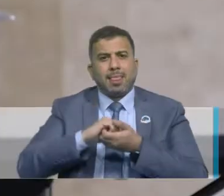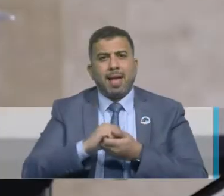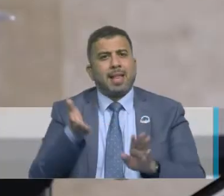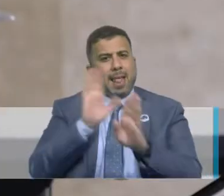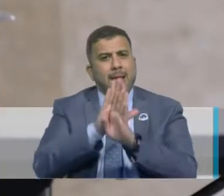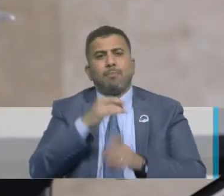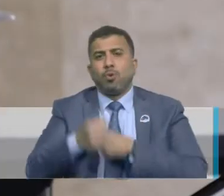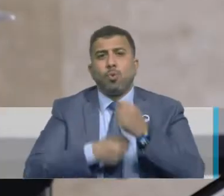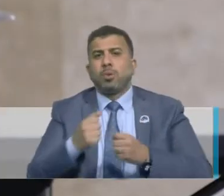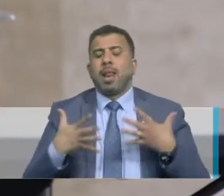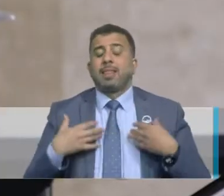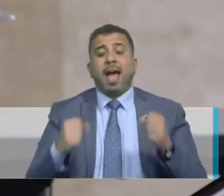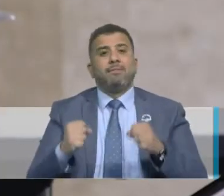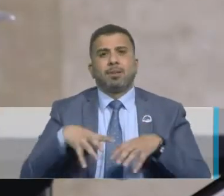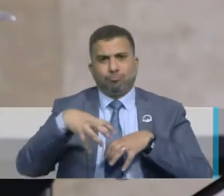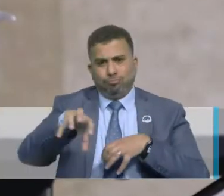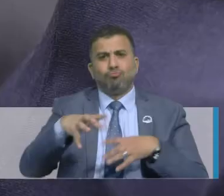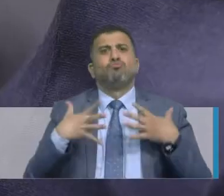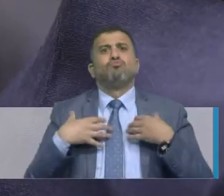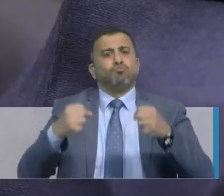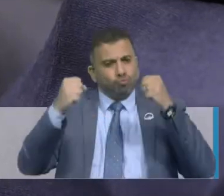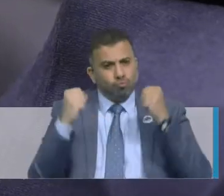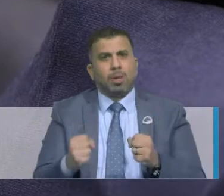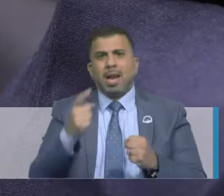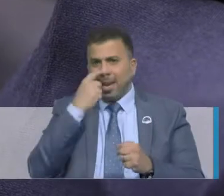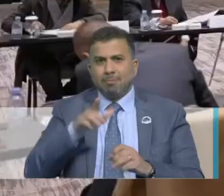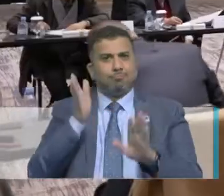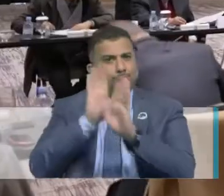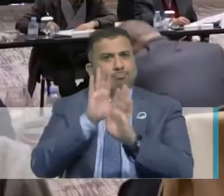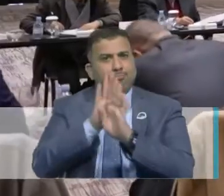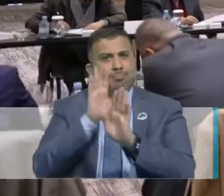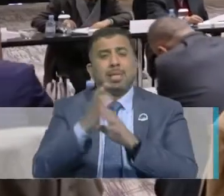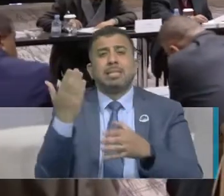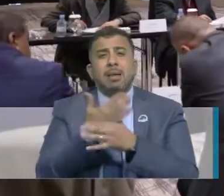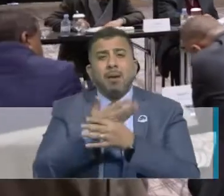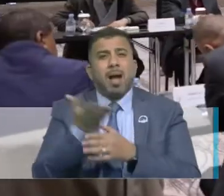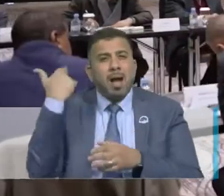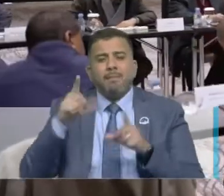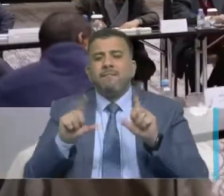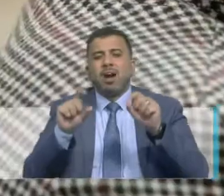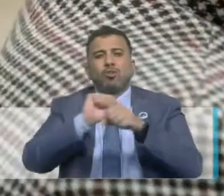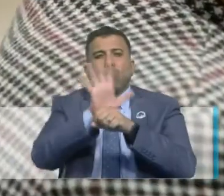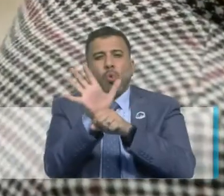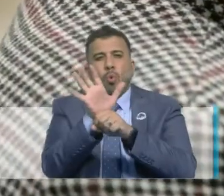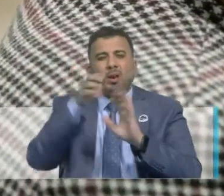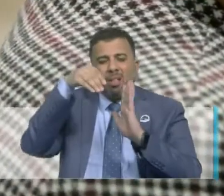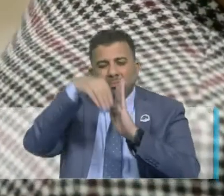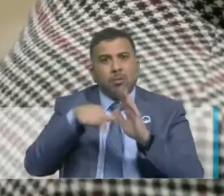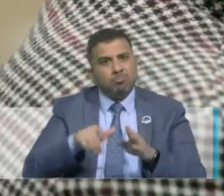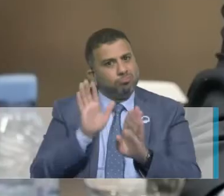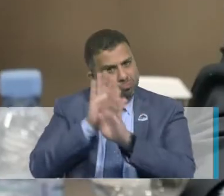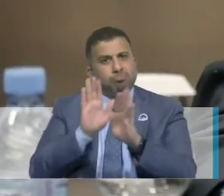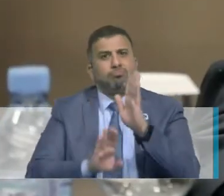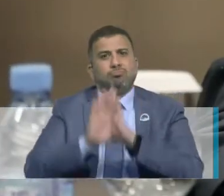أطلقها الاتحاد لدعم جهود تعافي قطاع النشر من تأثير الجائحة. وشجعت الشيخة بدور